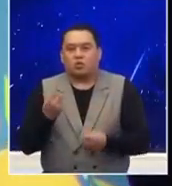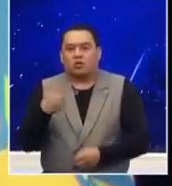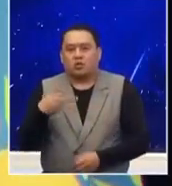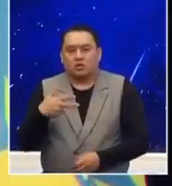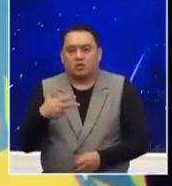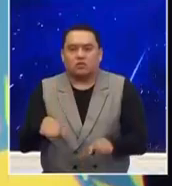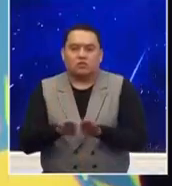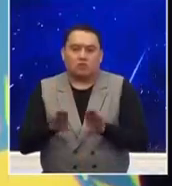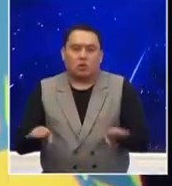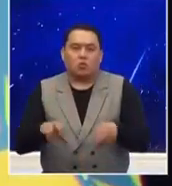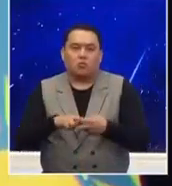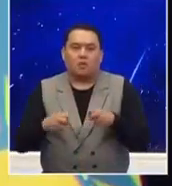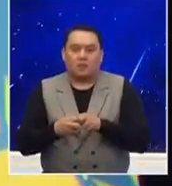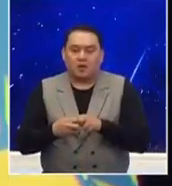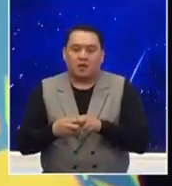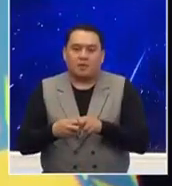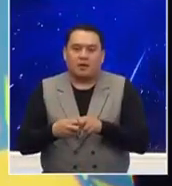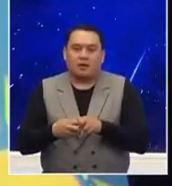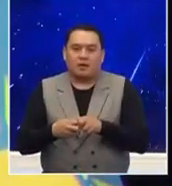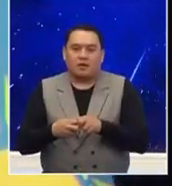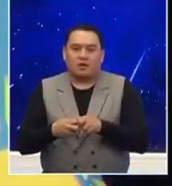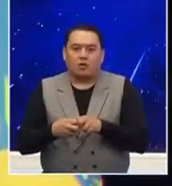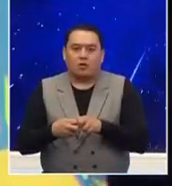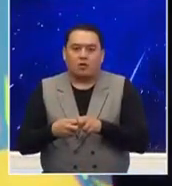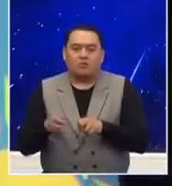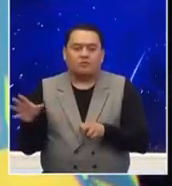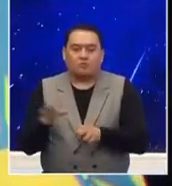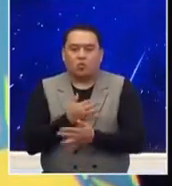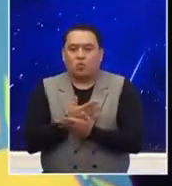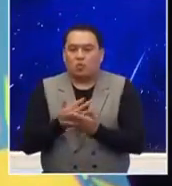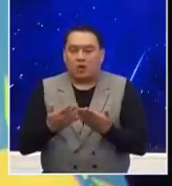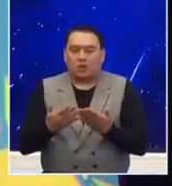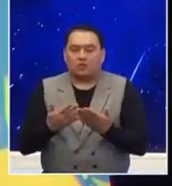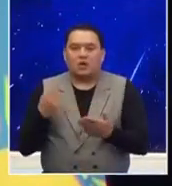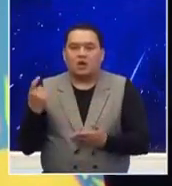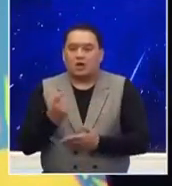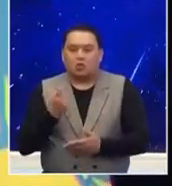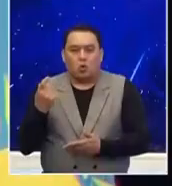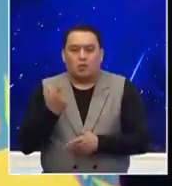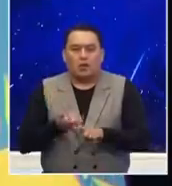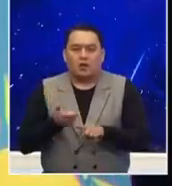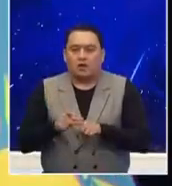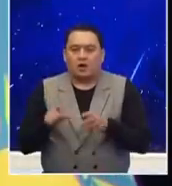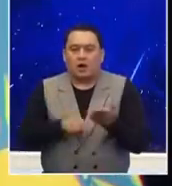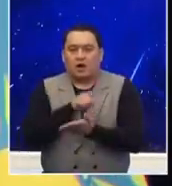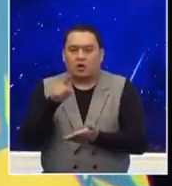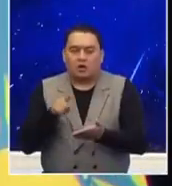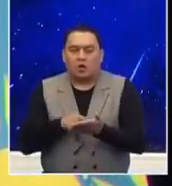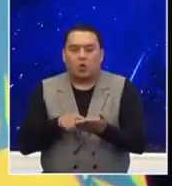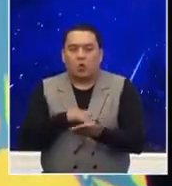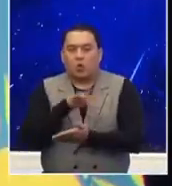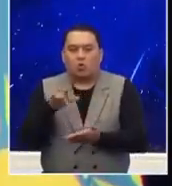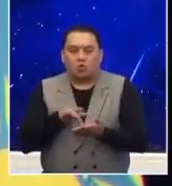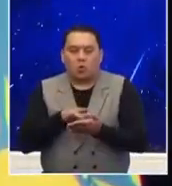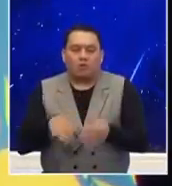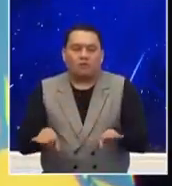у которых схожие проблемы, менталитет, культурный слой и так далее. Экономика этих городов, она схожая. Поэтому, если мы выделим